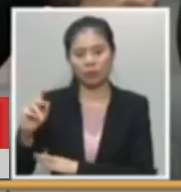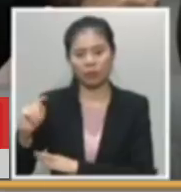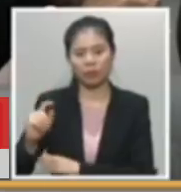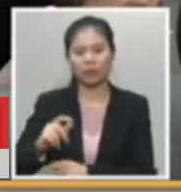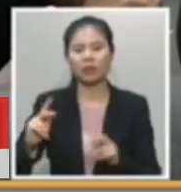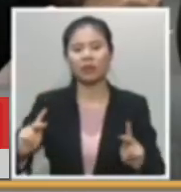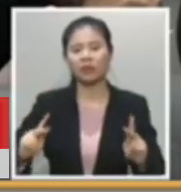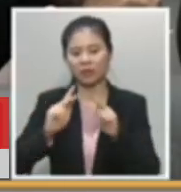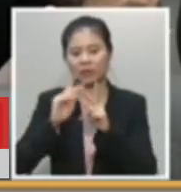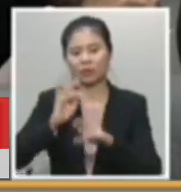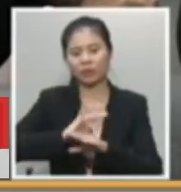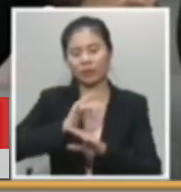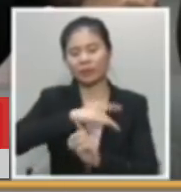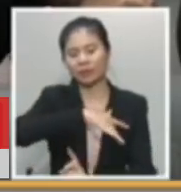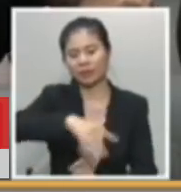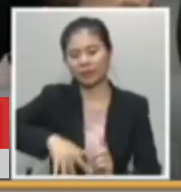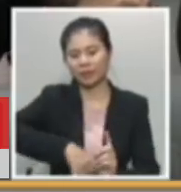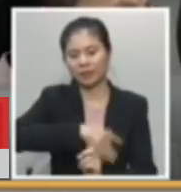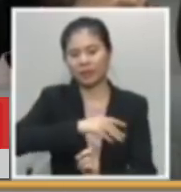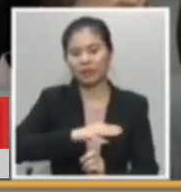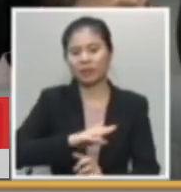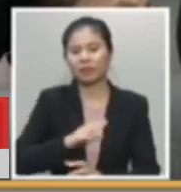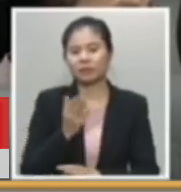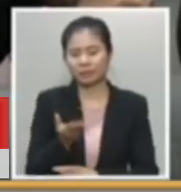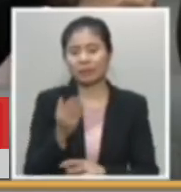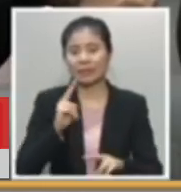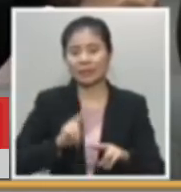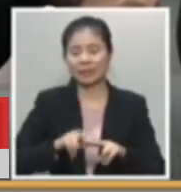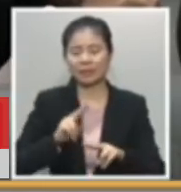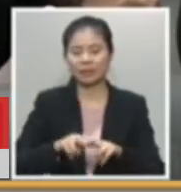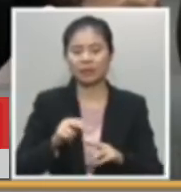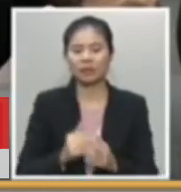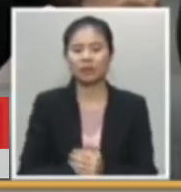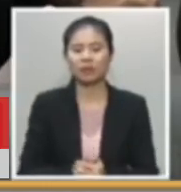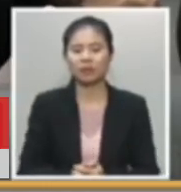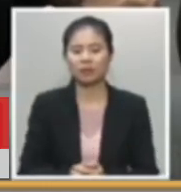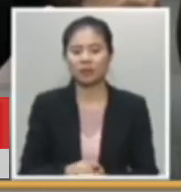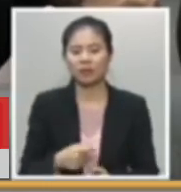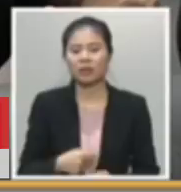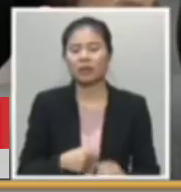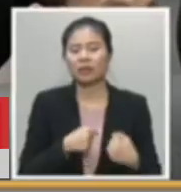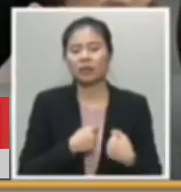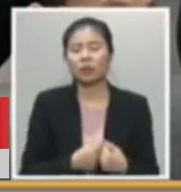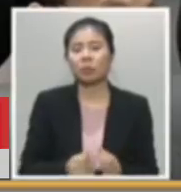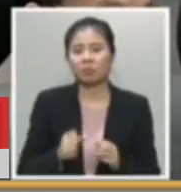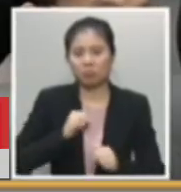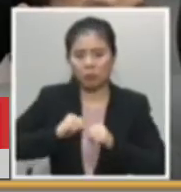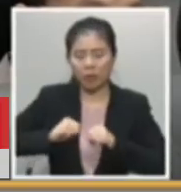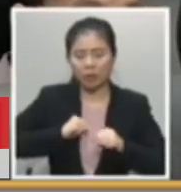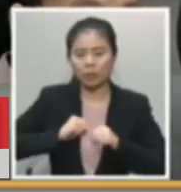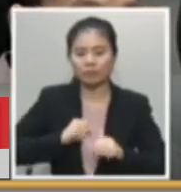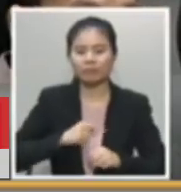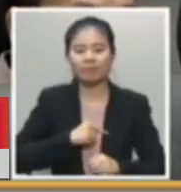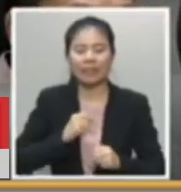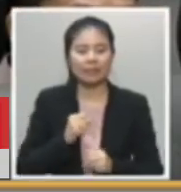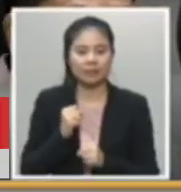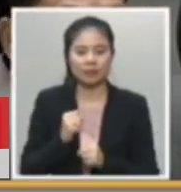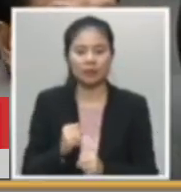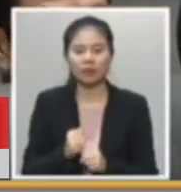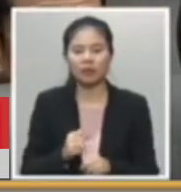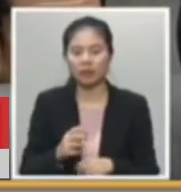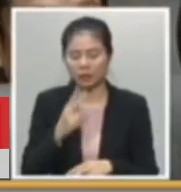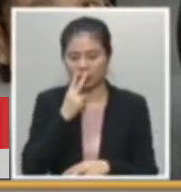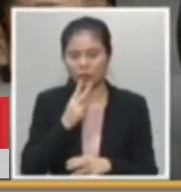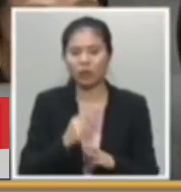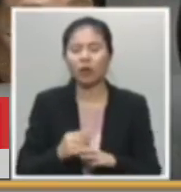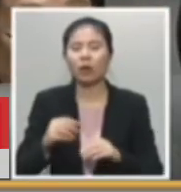กระทรวงทรัพยากรธรรมชาติสิ่งแวดล้อมท่านนั่งอยู่ตรงนี้ท่านเป็นคนหนุ่มใจถึงนะครับเห็นพื้นที่โครงการ